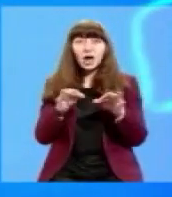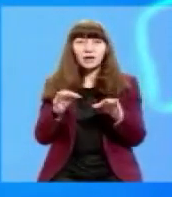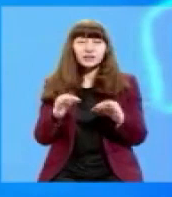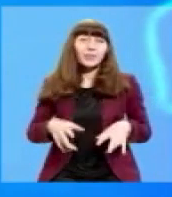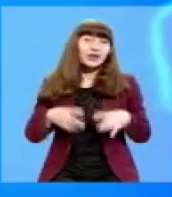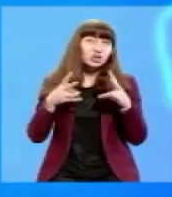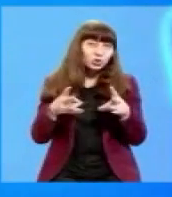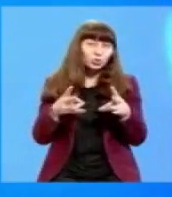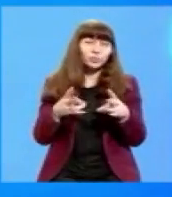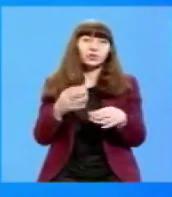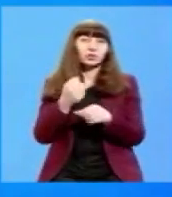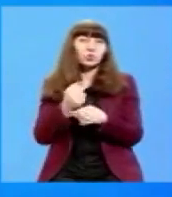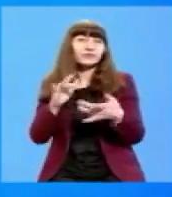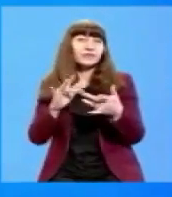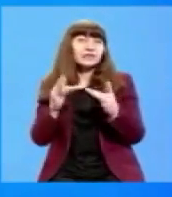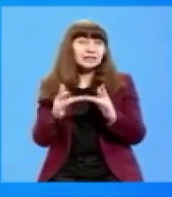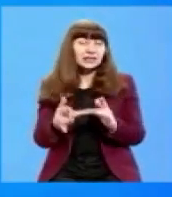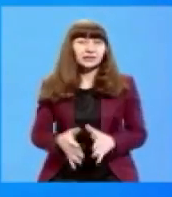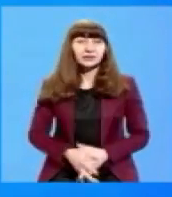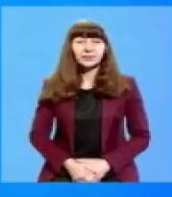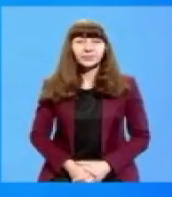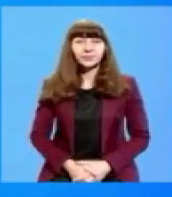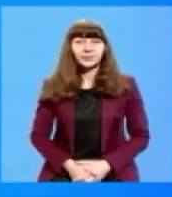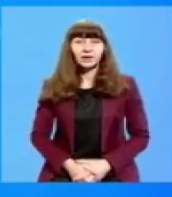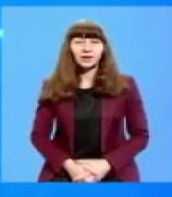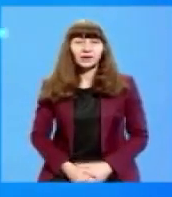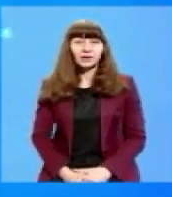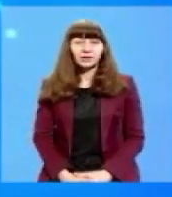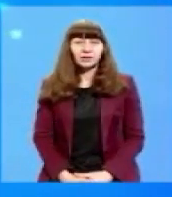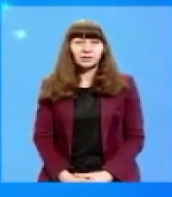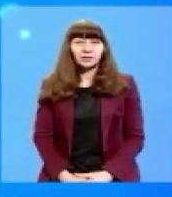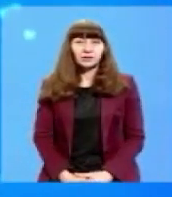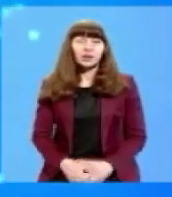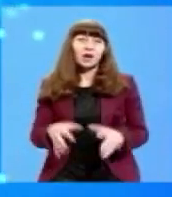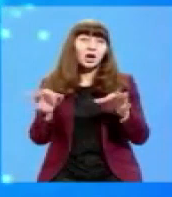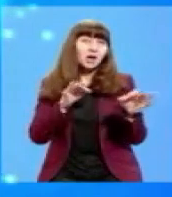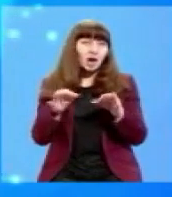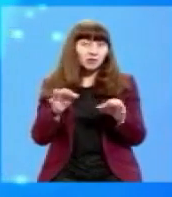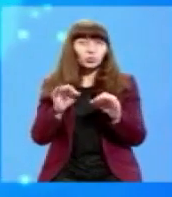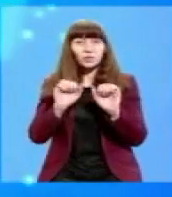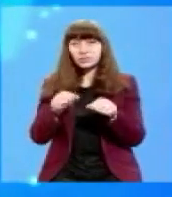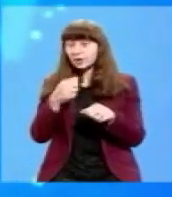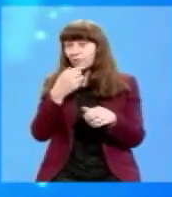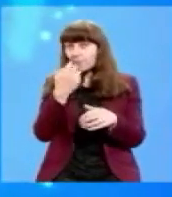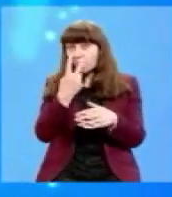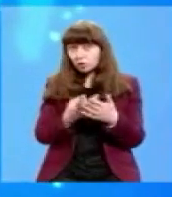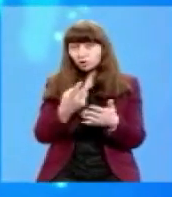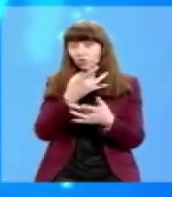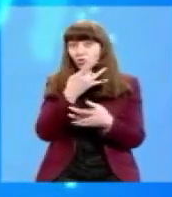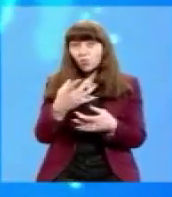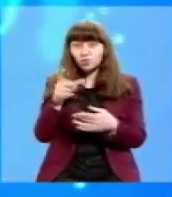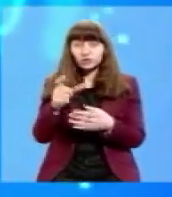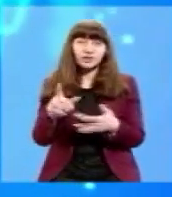по правовой статистике и специальным учетам Генеральной прокуратуры. Карта доступна каждому. На сайте в